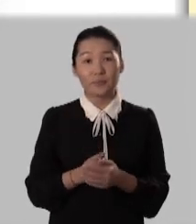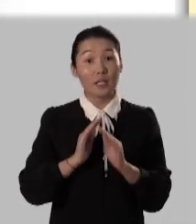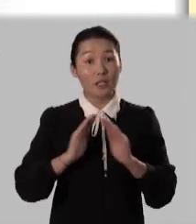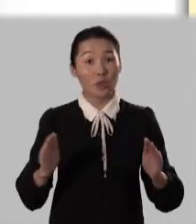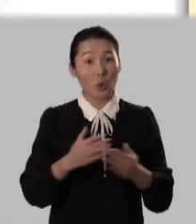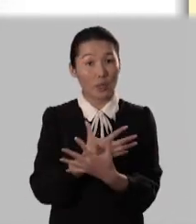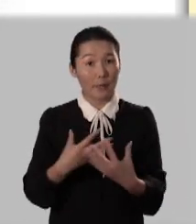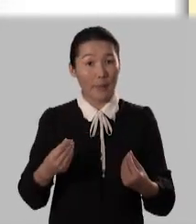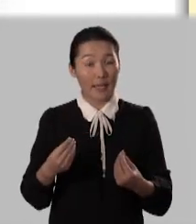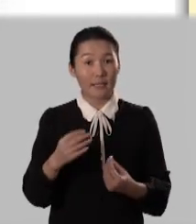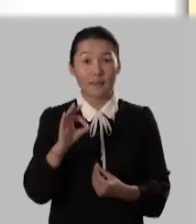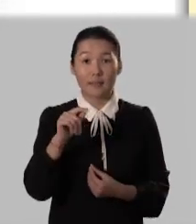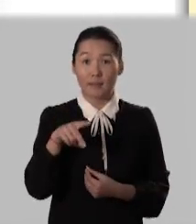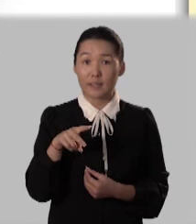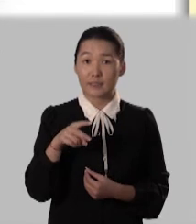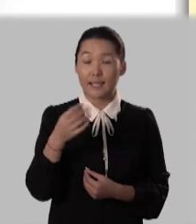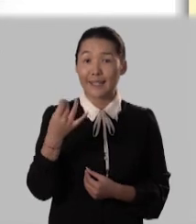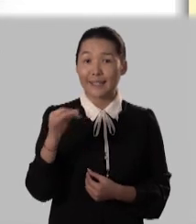мягкие согласные и